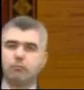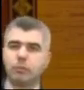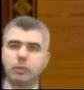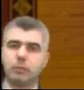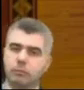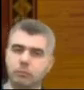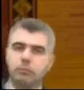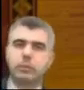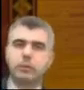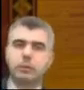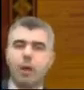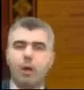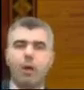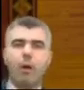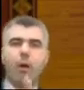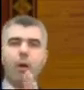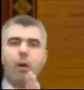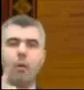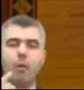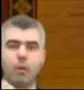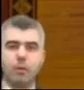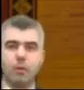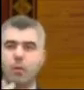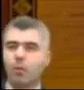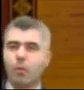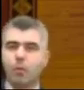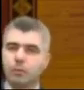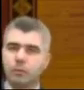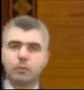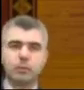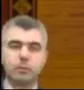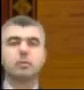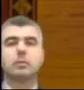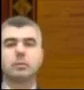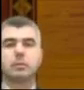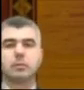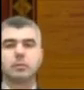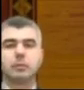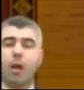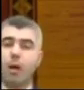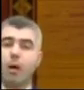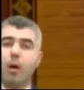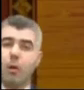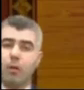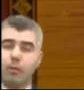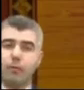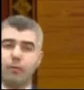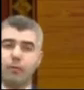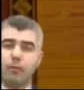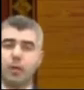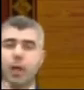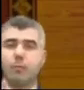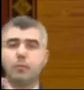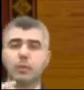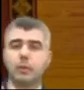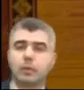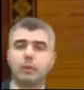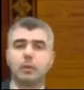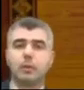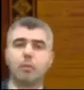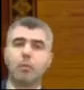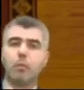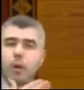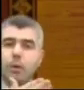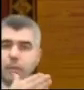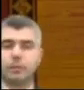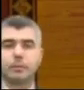إرساء شراكة استثنائية معززة بين بلدينا، وأن نقترح للأجيال